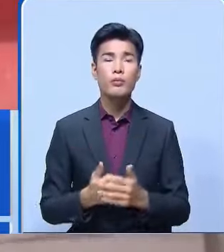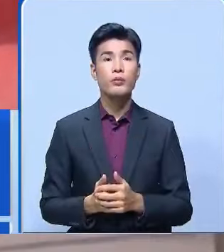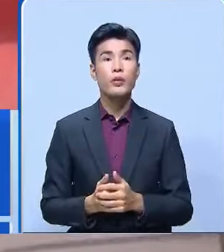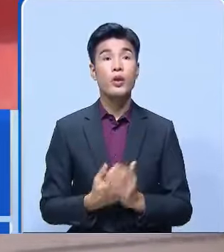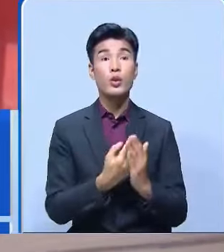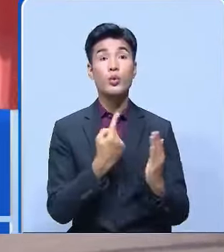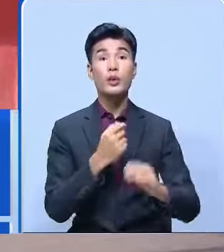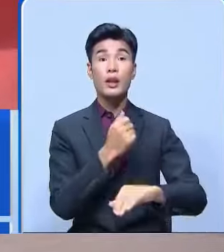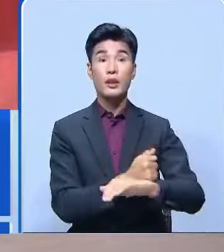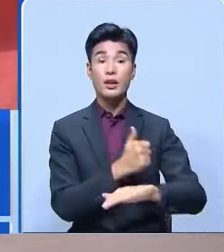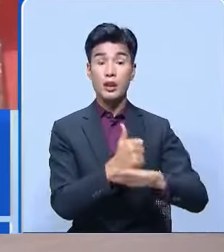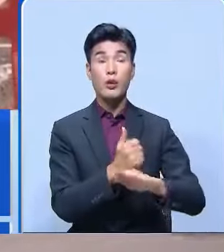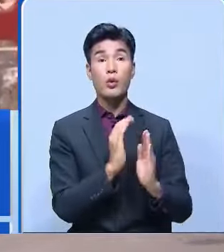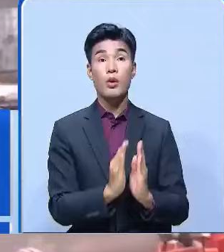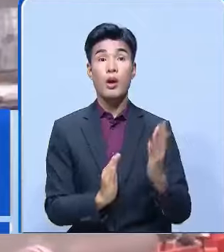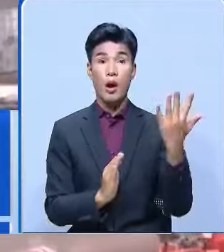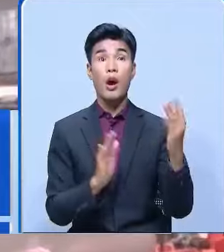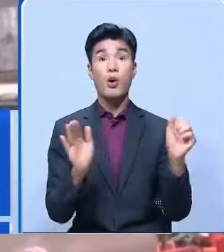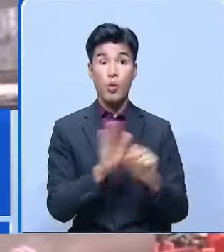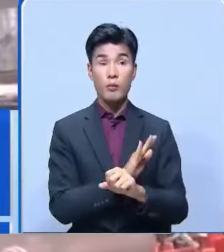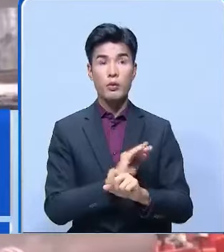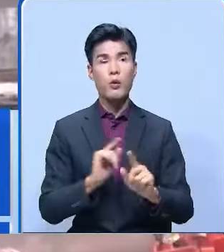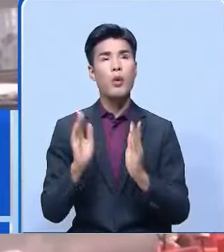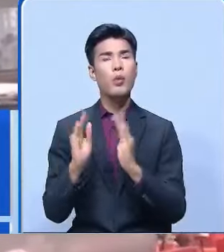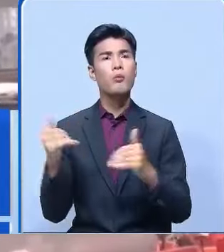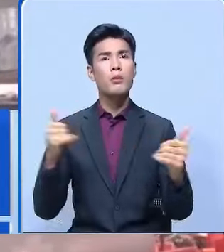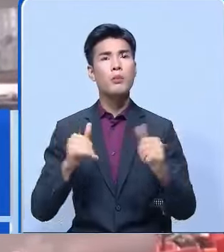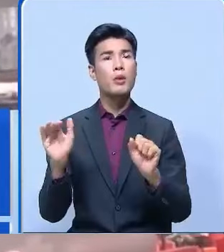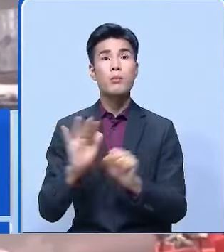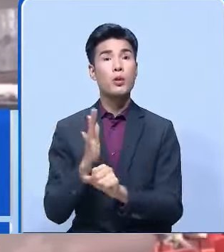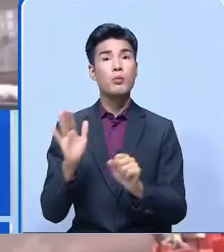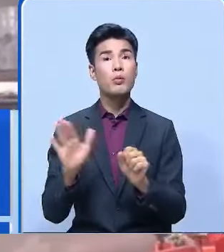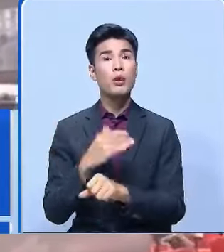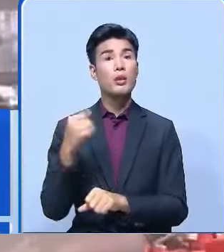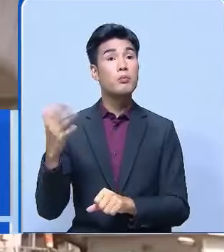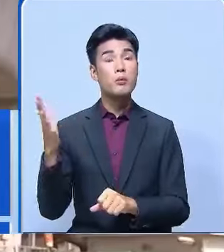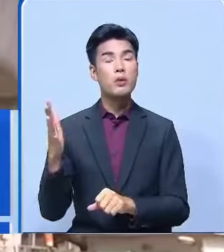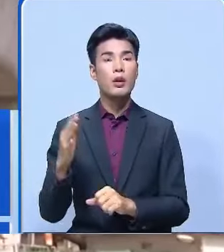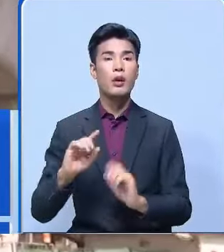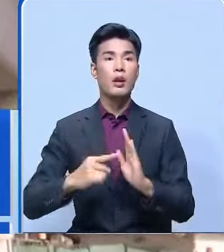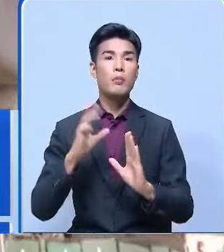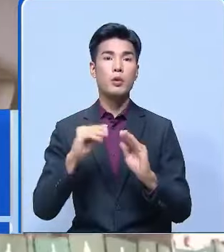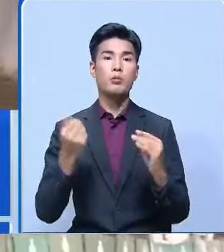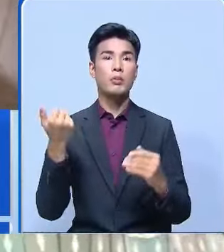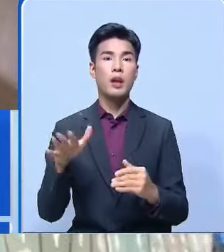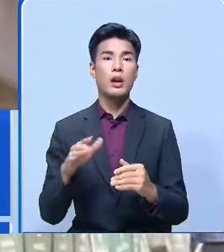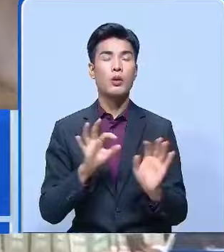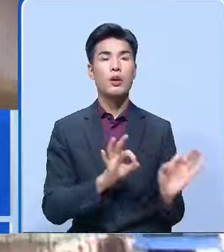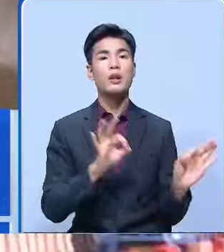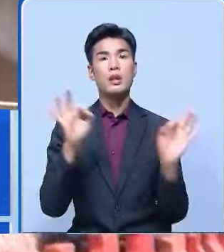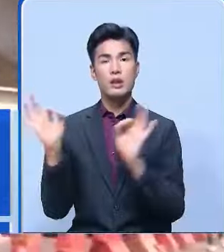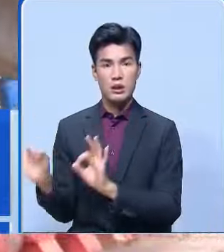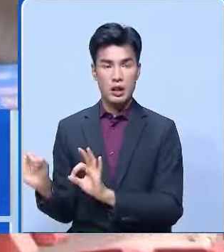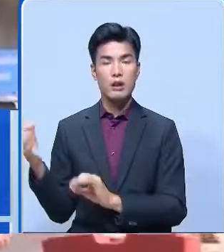ฝั่งนายจ้างมาครบ5คนค่ะแต่ในเมื่อองค์ประชุมมาไม่ครบ10คนจึงไม่สามารถเริ่มการประชุมได้ทำให้ต้องมีการเลื่อนการประ